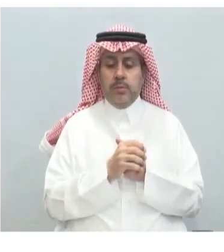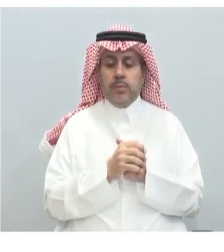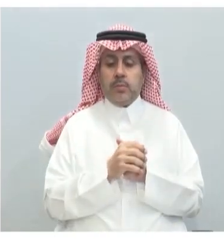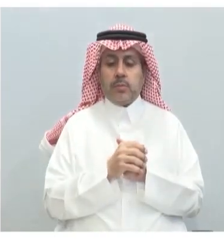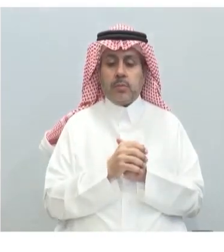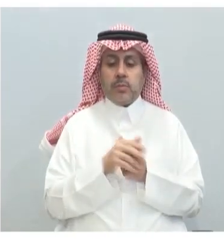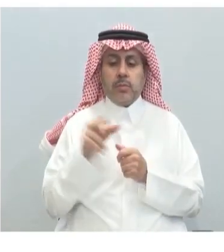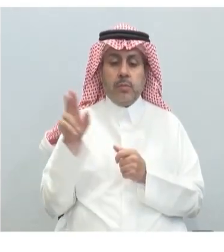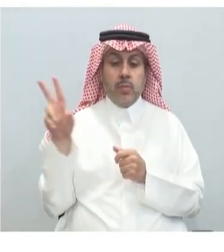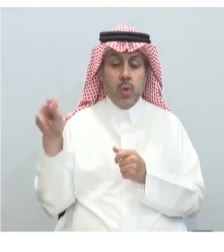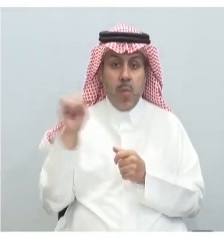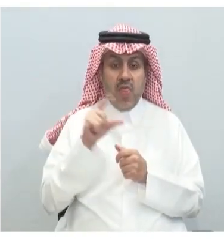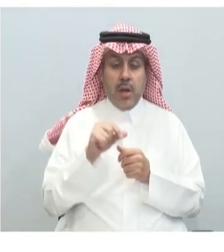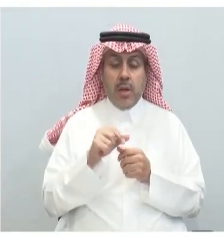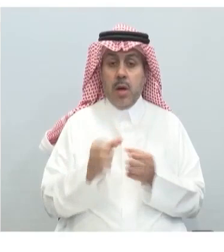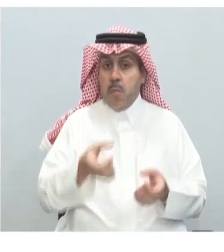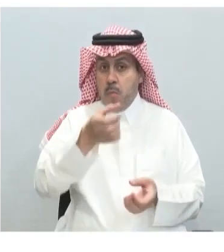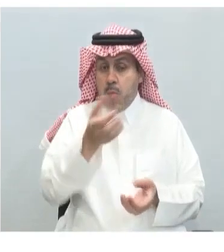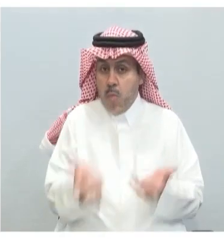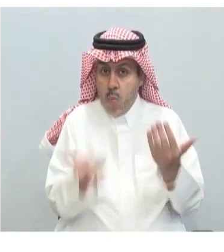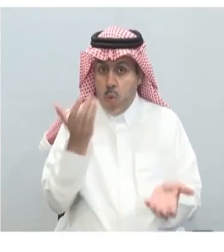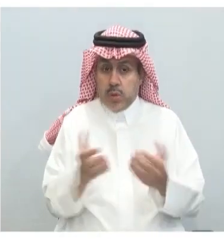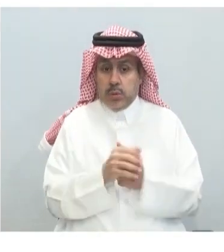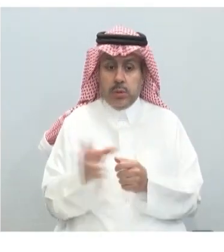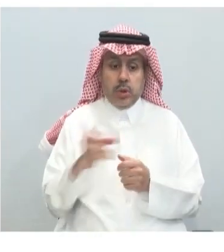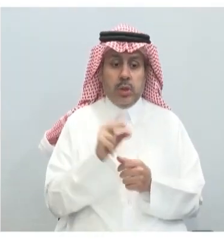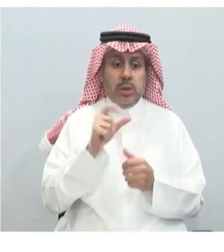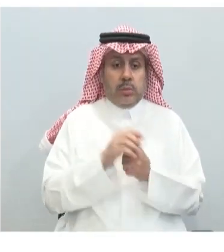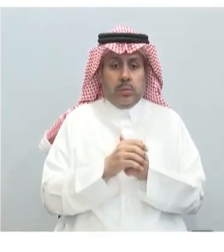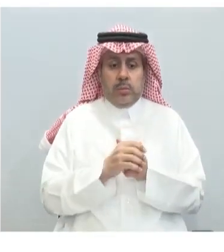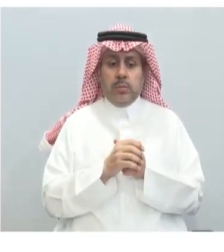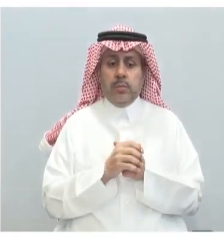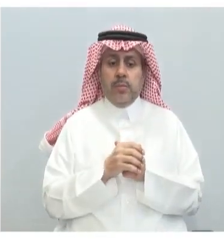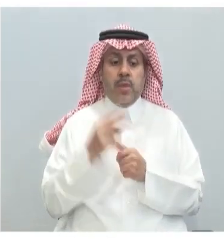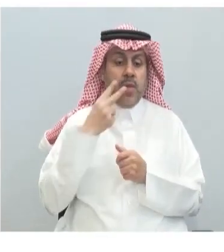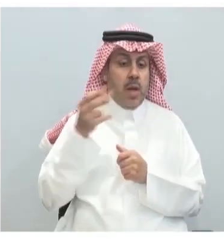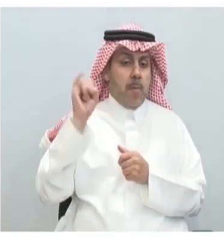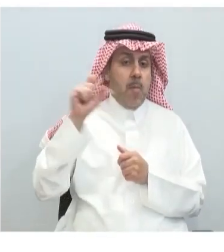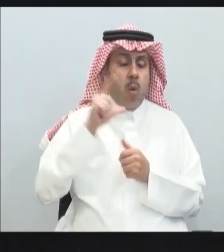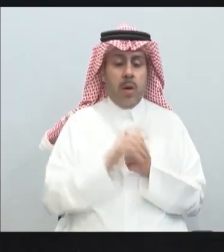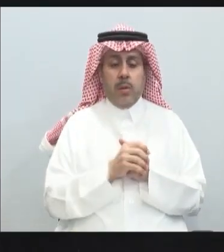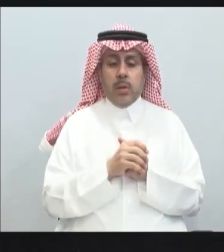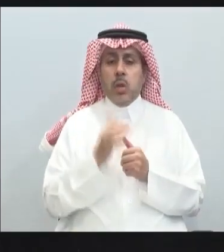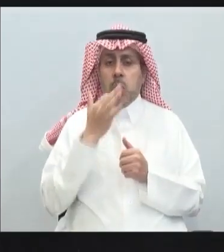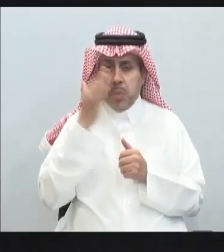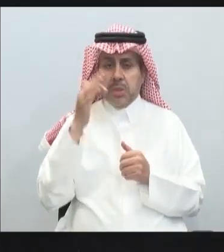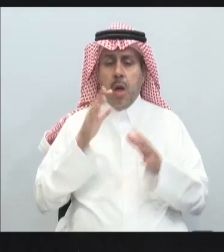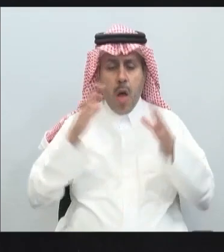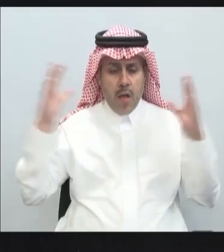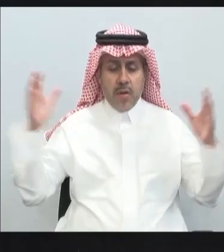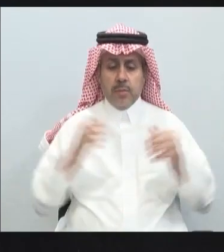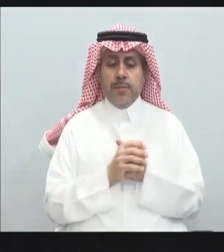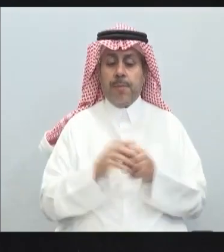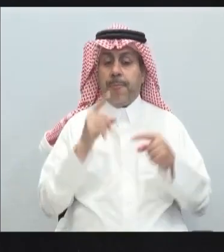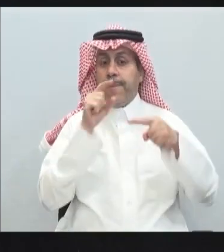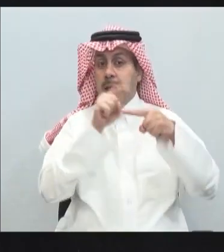النهائيه ايضا تمثل المعادله الناتجه وقيمه الدلتا اتش بحساب على اساس انها ا مول ونحن قلنا لابد ان نبسطها اكثر فنقوم